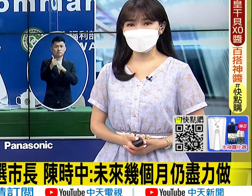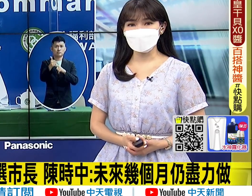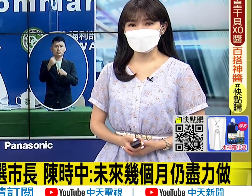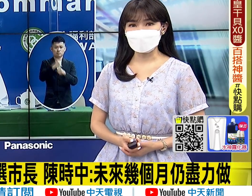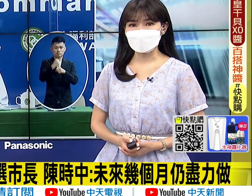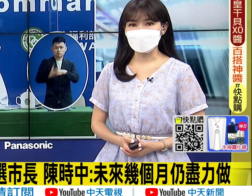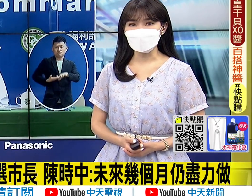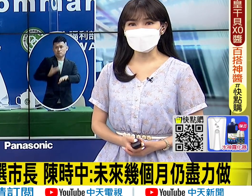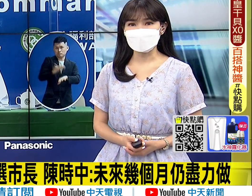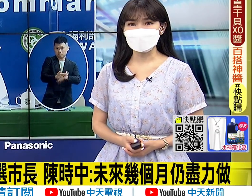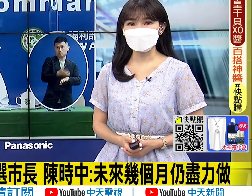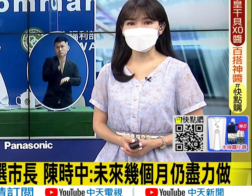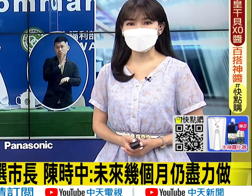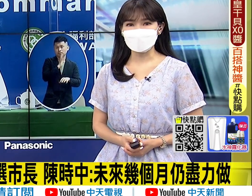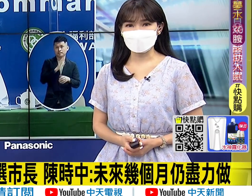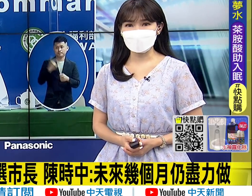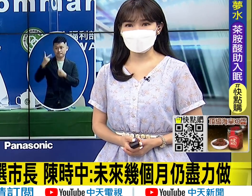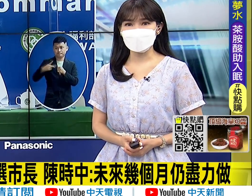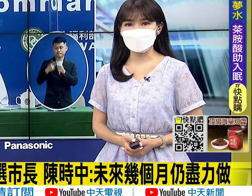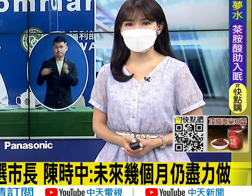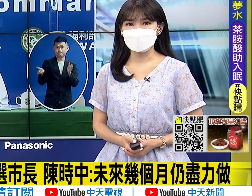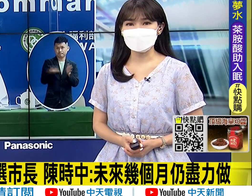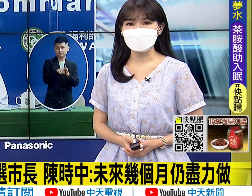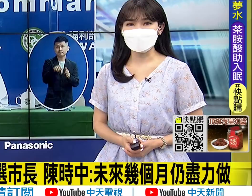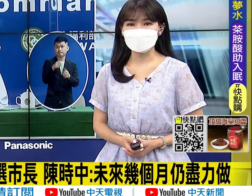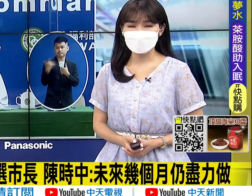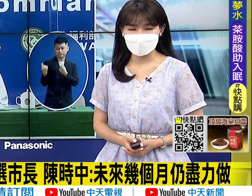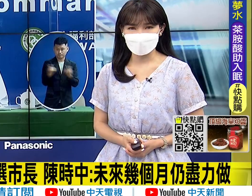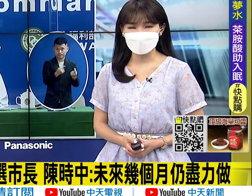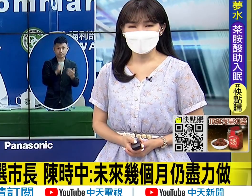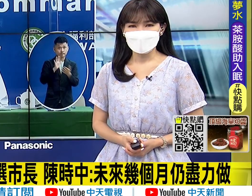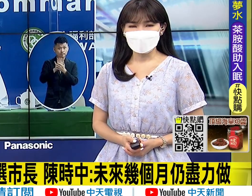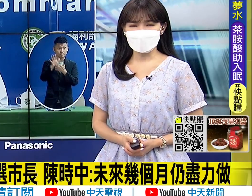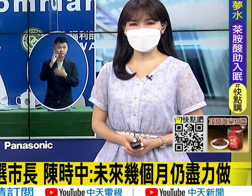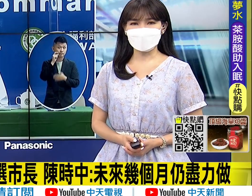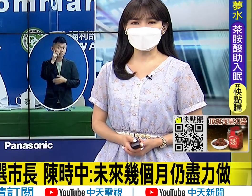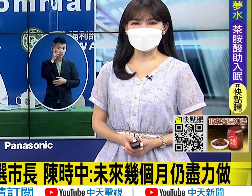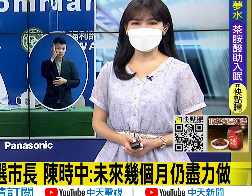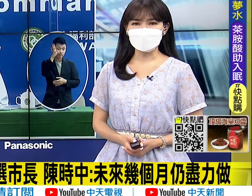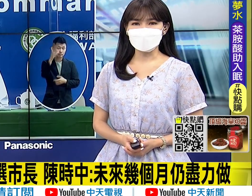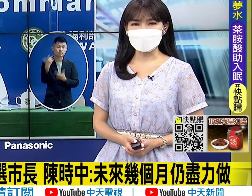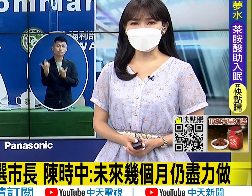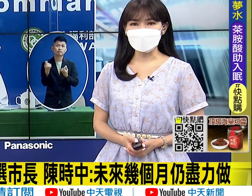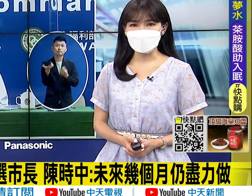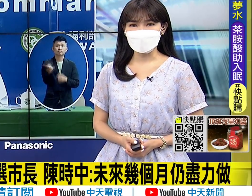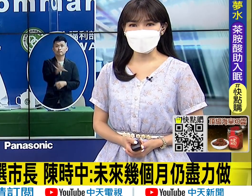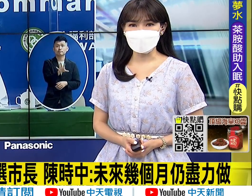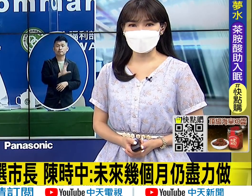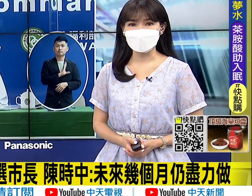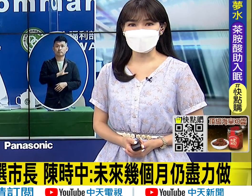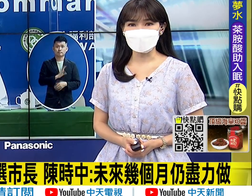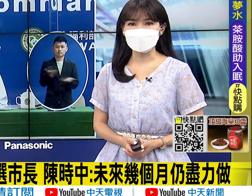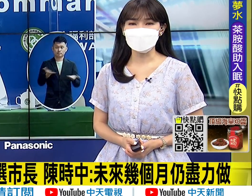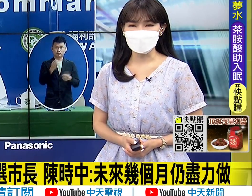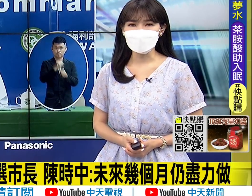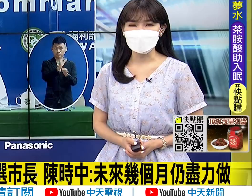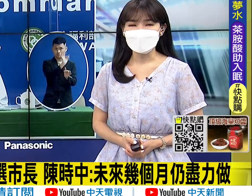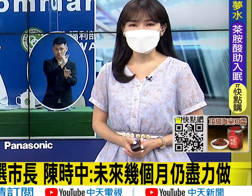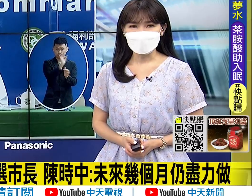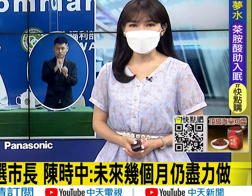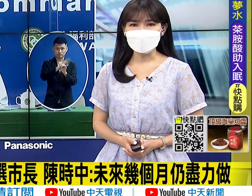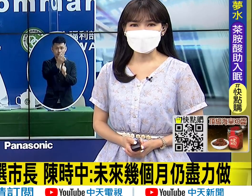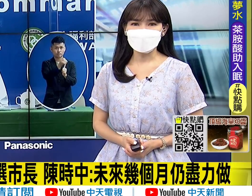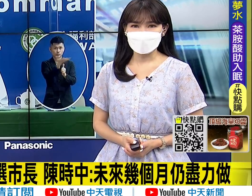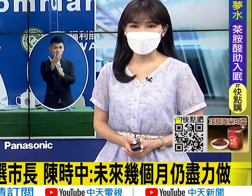会把新冠肺炎从目前的第5类法定传染病调降为第4级。但是在野党呢就炮轰说，是不是满脑子只想选